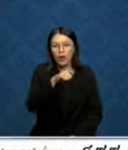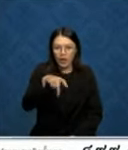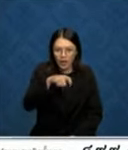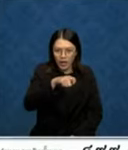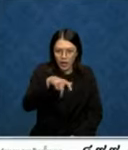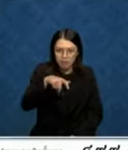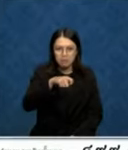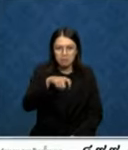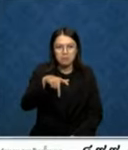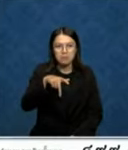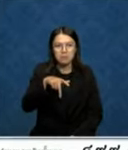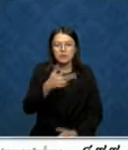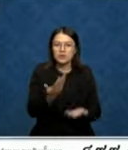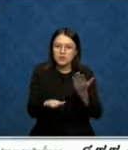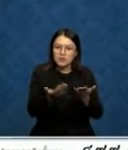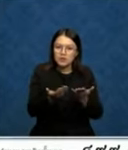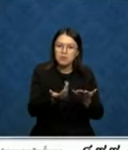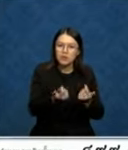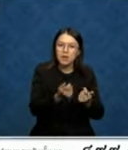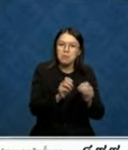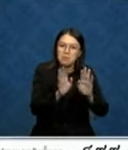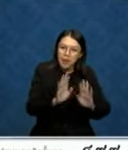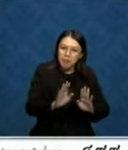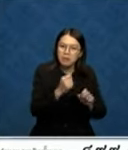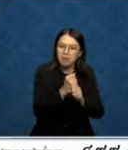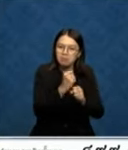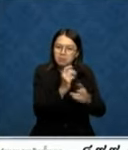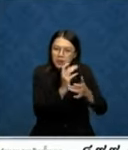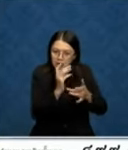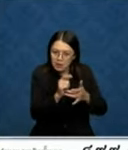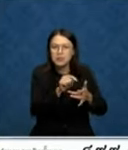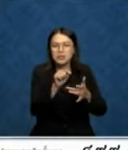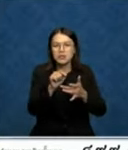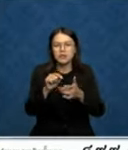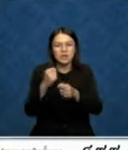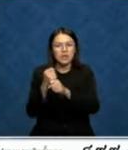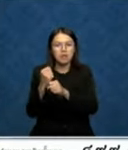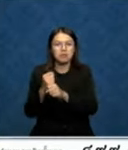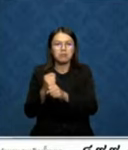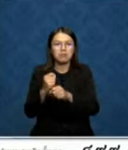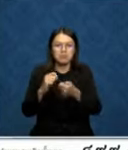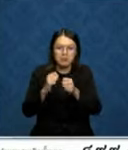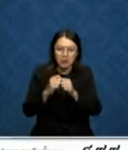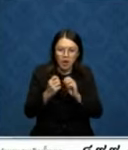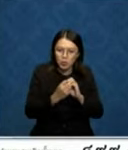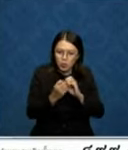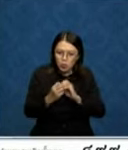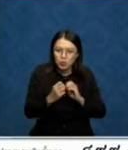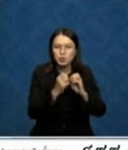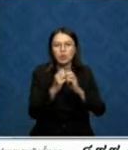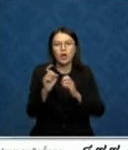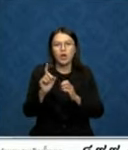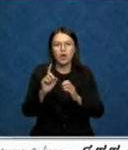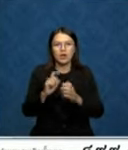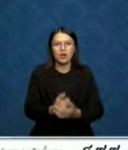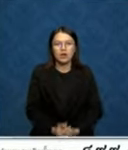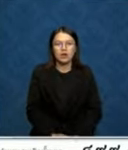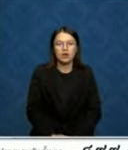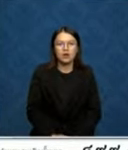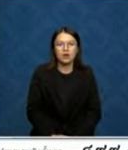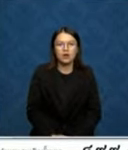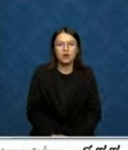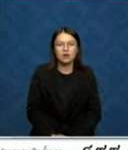นอาจจะทำไม่ทันนะครับผมไม่คิดว่าจะเกิดขึ้นเนื่องจากว่ามันมีปัญหาเรื่องของความยุ่งยากความโคดดิ้งต้